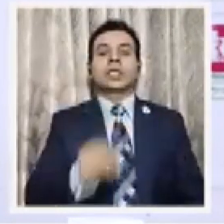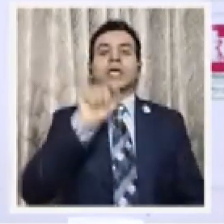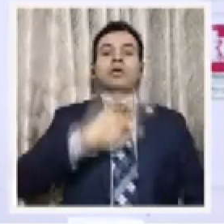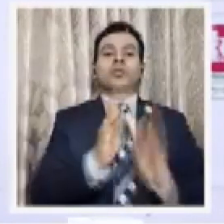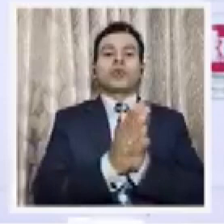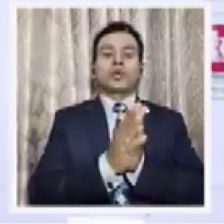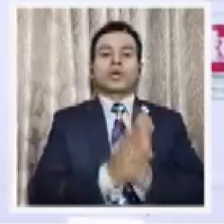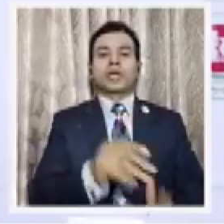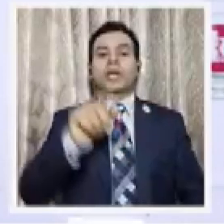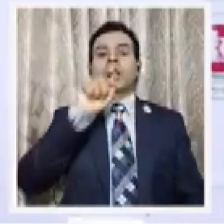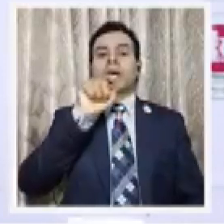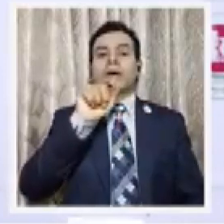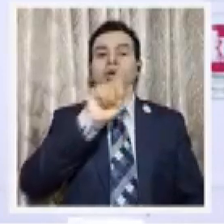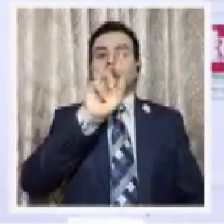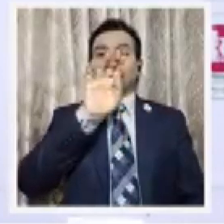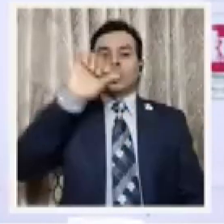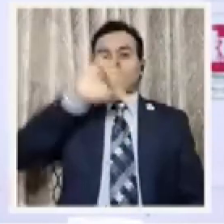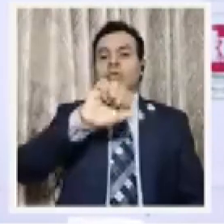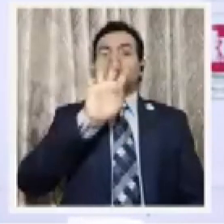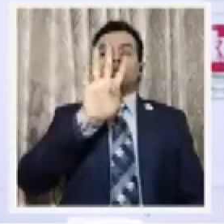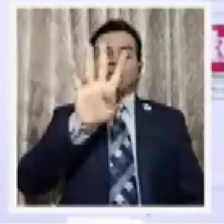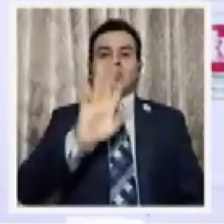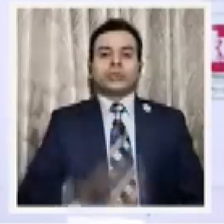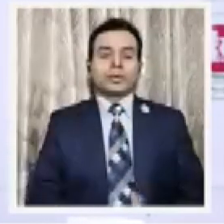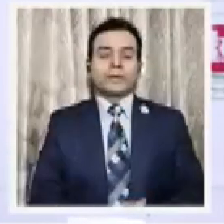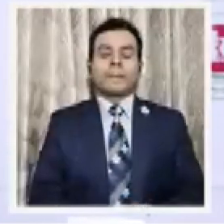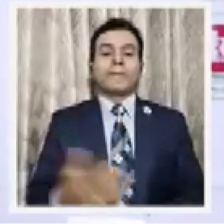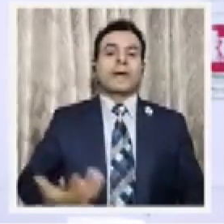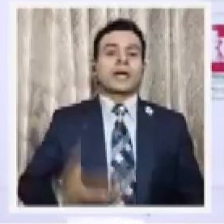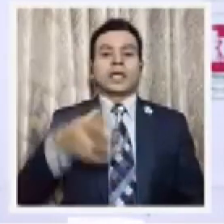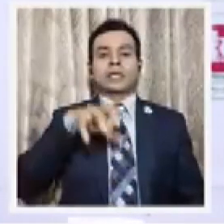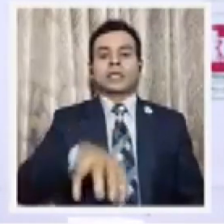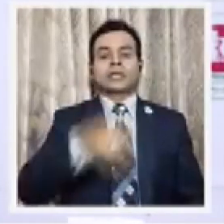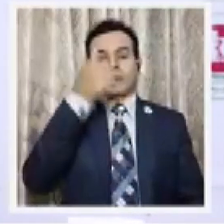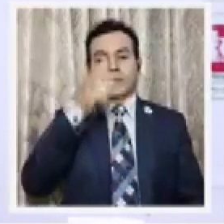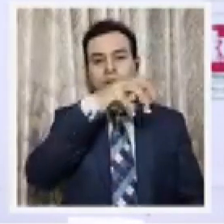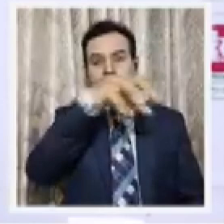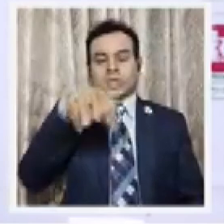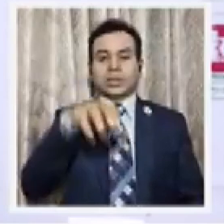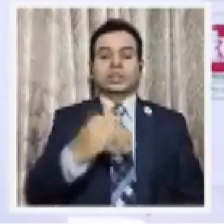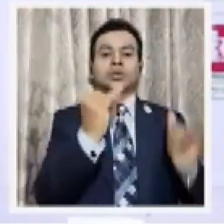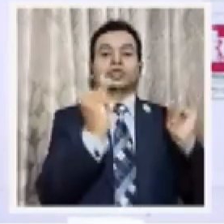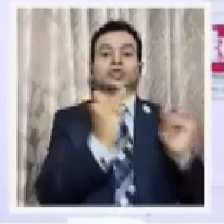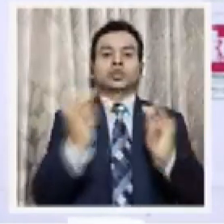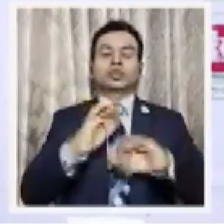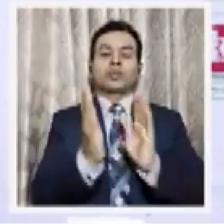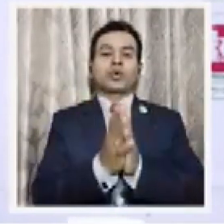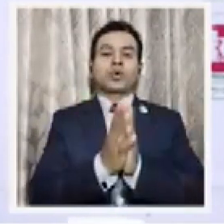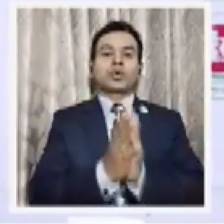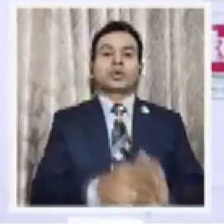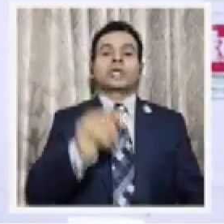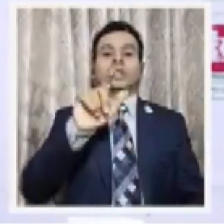1,700 জন এবং সারা দেশের আইসিইউ হাসপাতালে রোগী ভর্তি আছেন, আইসিইউ শয্যায় অন্যান্য হাসপাতালে রোগী ভর্তি আছেন